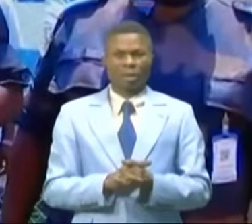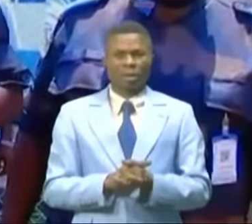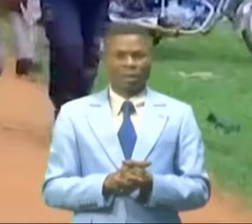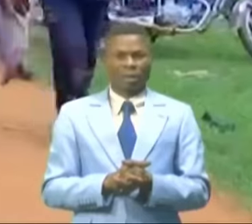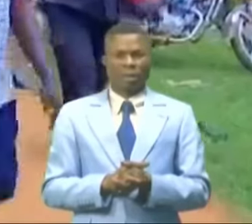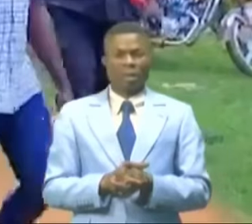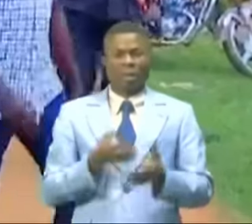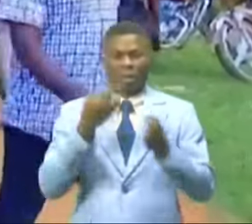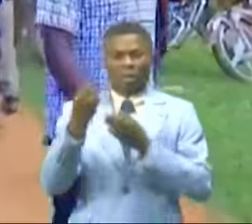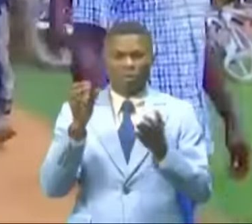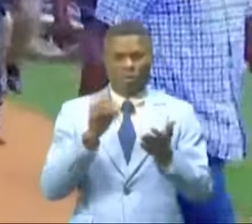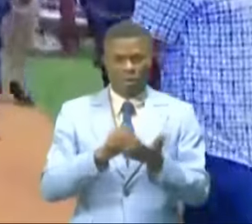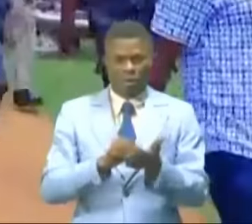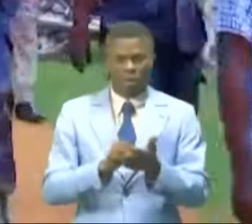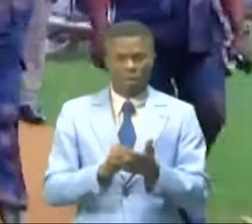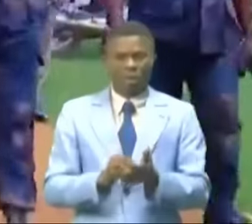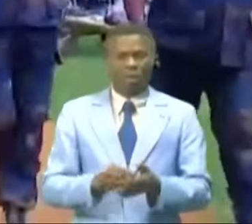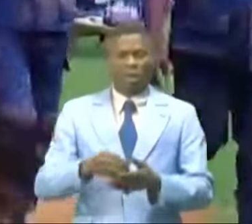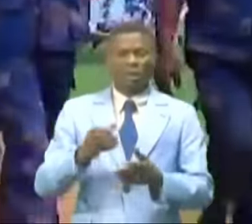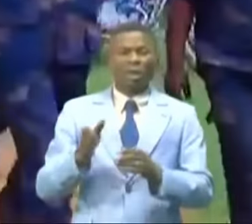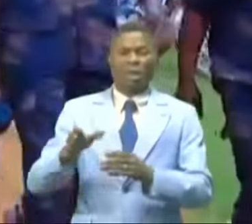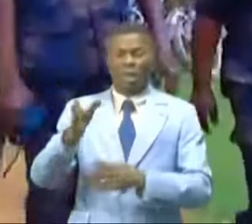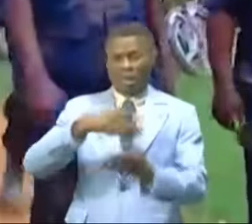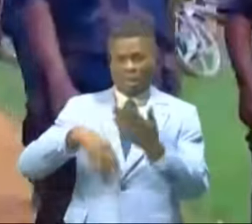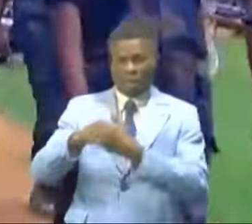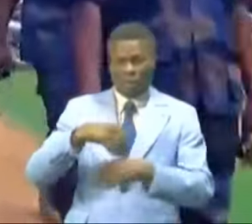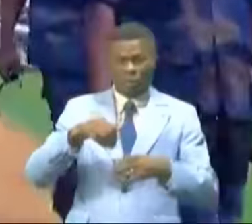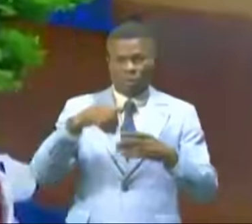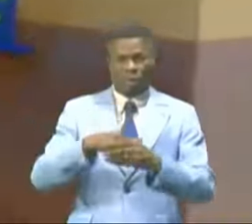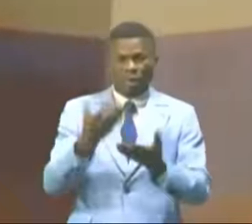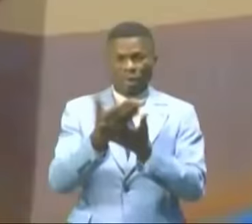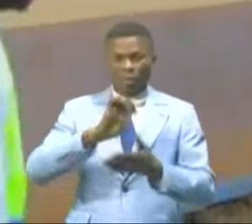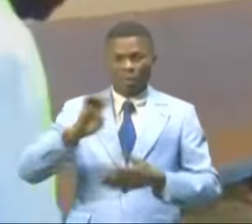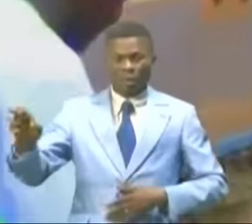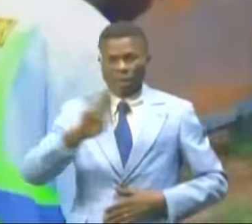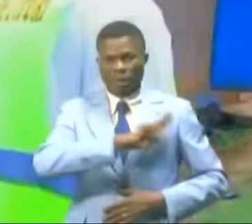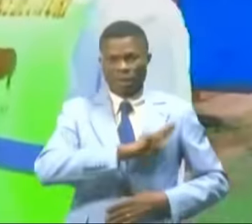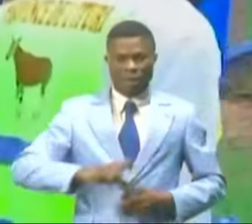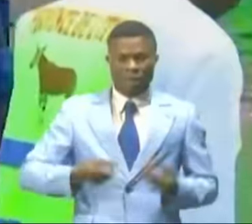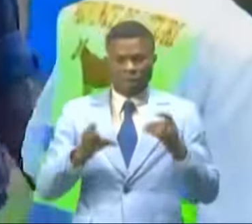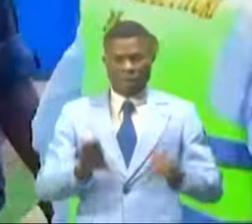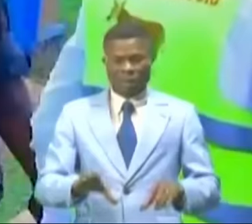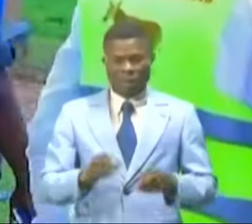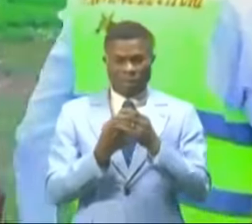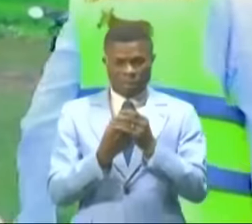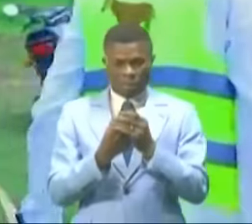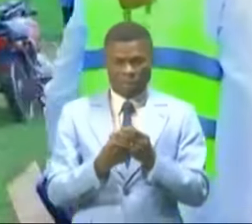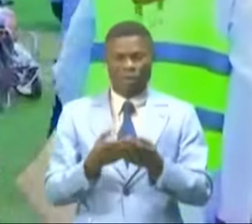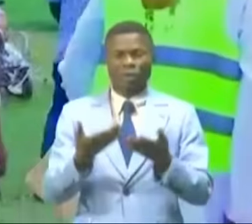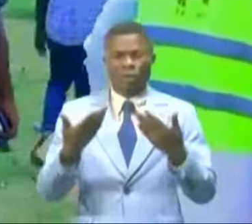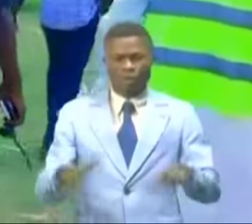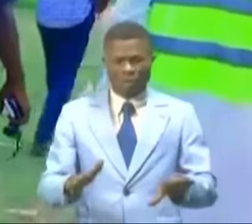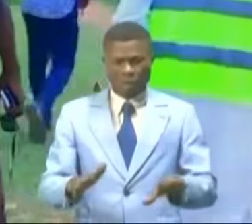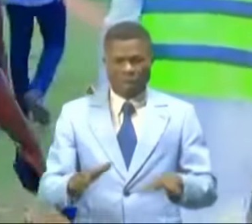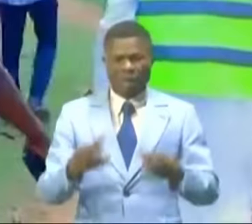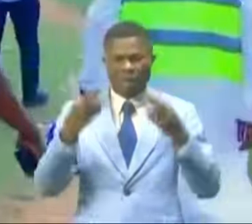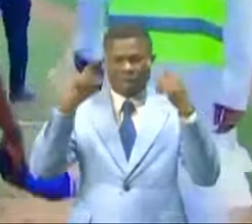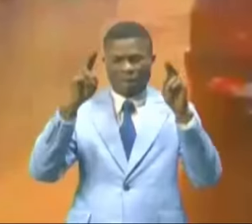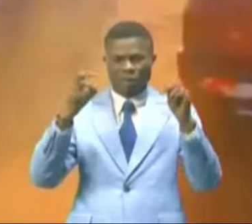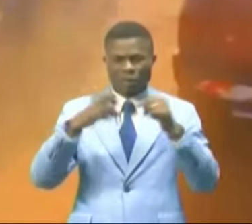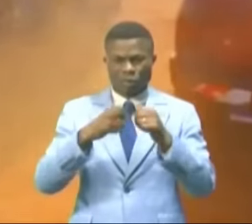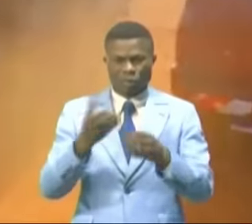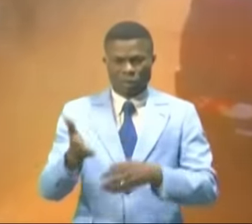signaler que l'accalmie sécuritaire observée dans cette partie de la République a permis la réussite totale du projet